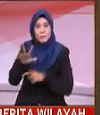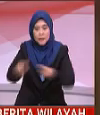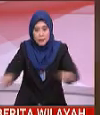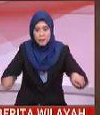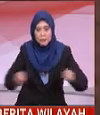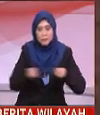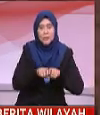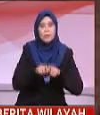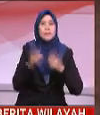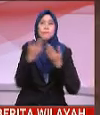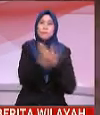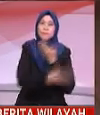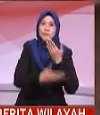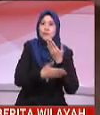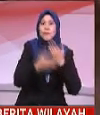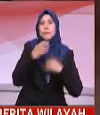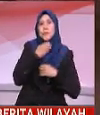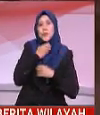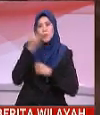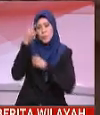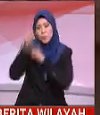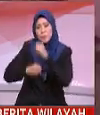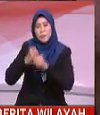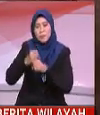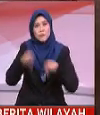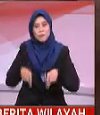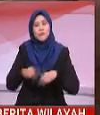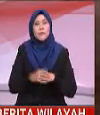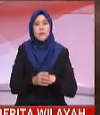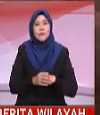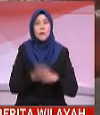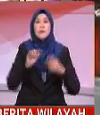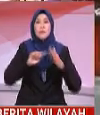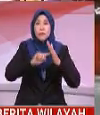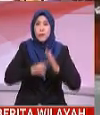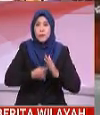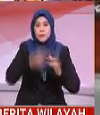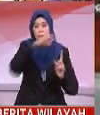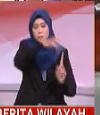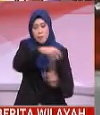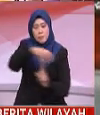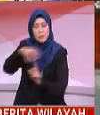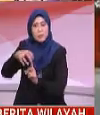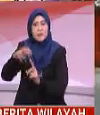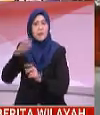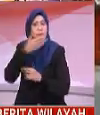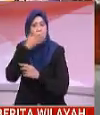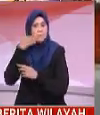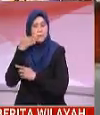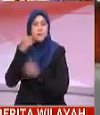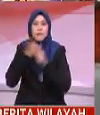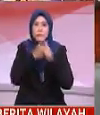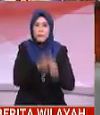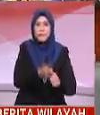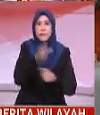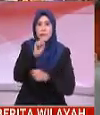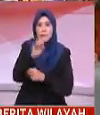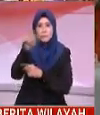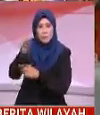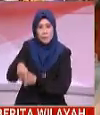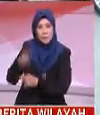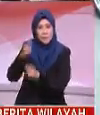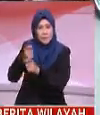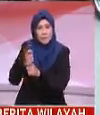Ramadan di seluruh bandaraya itu tahun ini. Pelaksanaan bazar itu akan dijalankan dengan pematuhan prosedur operasi standard SOP